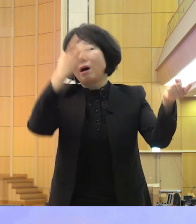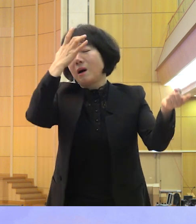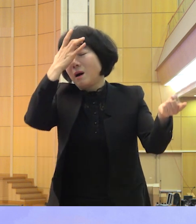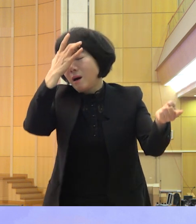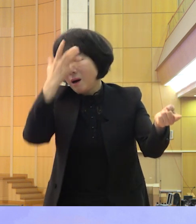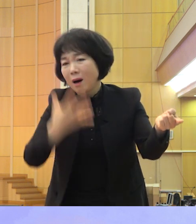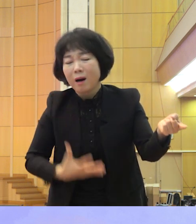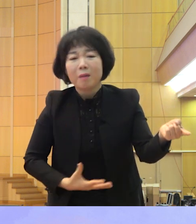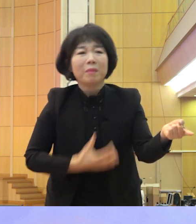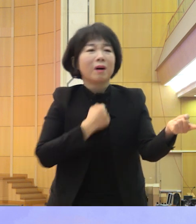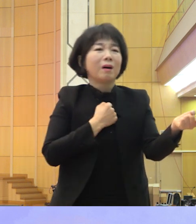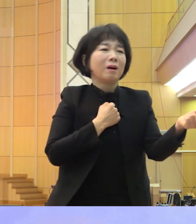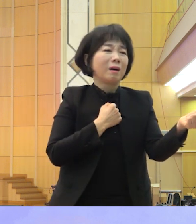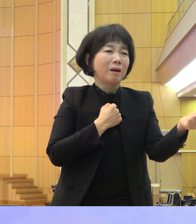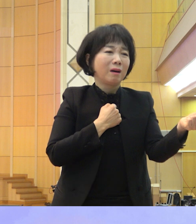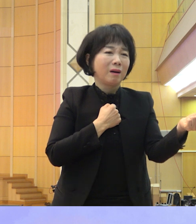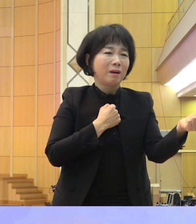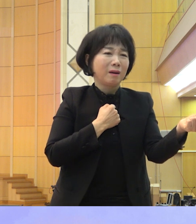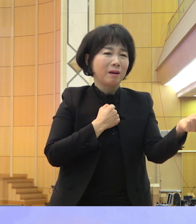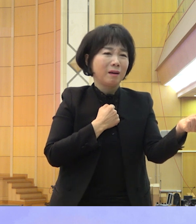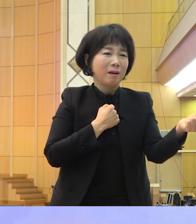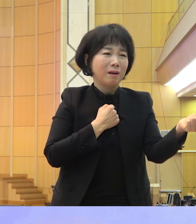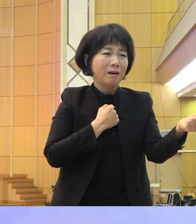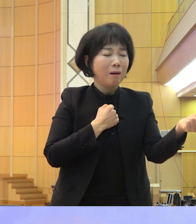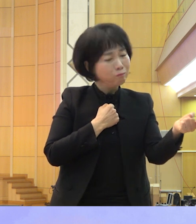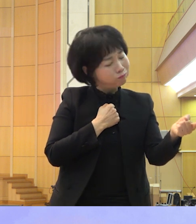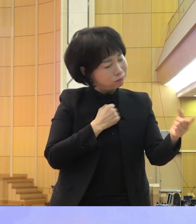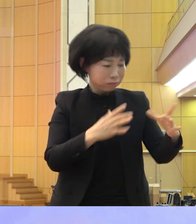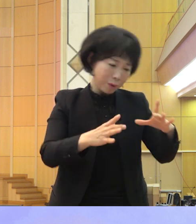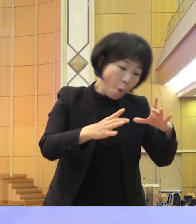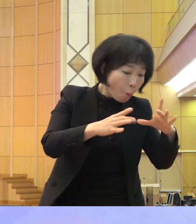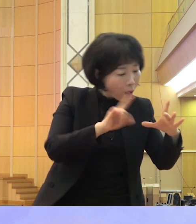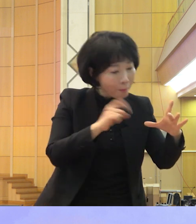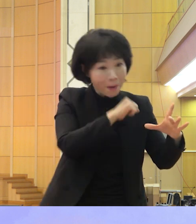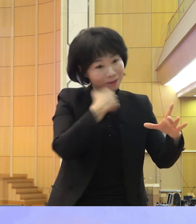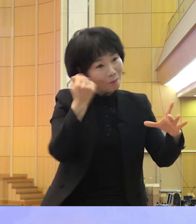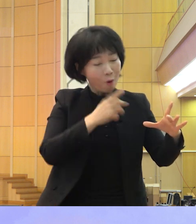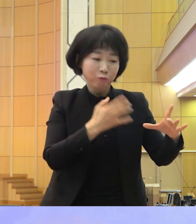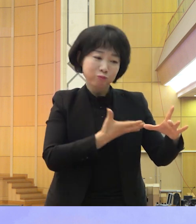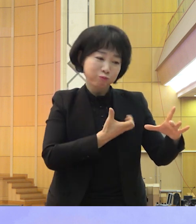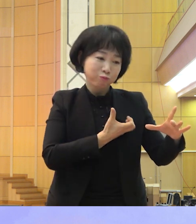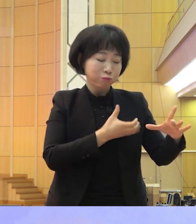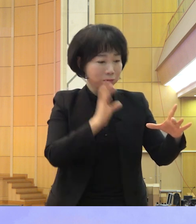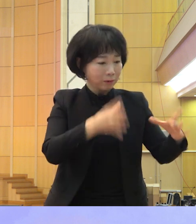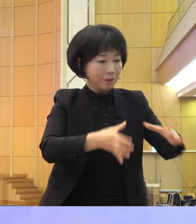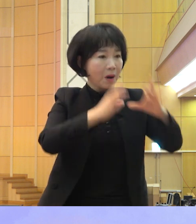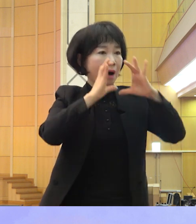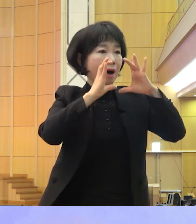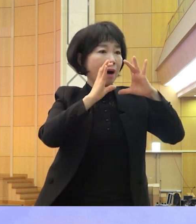우는 거예요. 그러니까 이렇게 모르면 그냥 착각한 거잖아요.